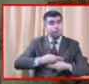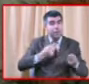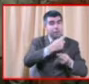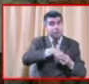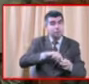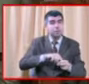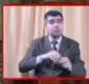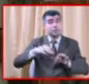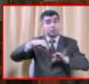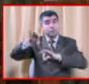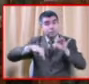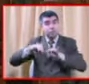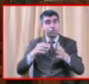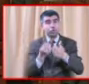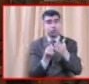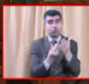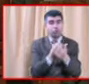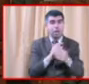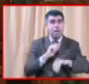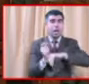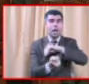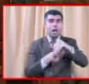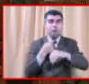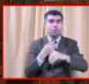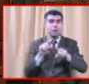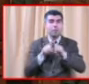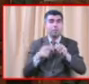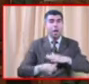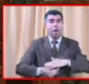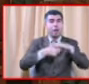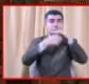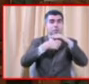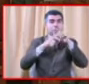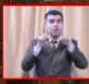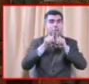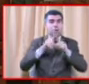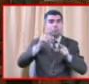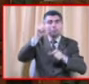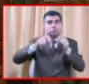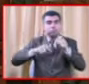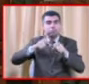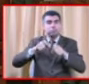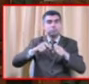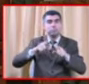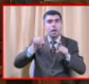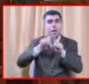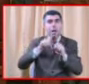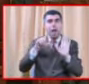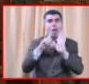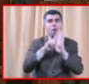استراتيجية السكن في العالم القروي أن تهدف لضمان الحد الأدنى للعيش الكريم للمواطن، لو سميك دو